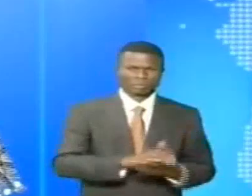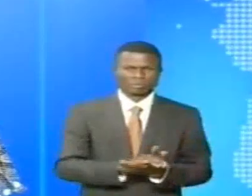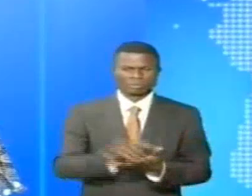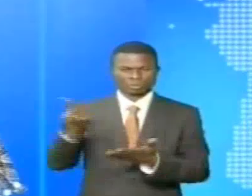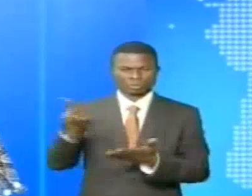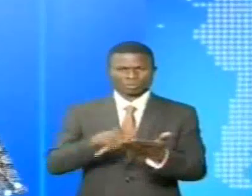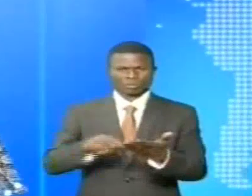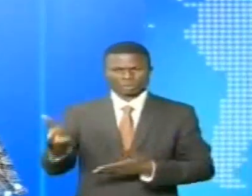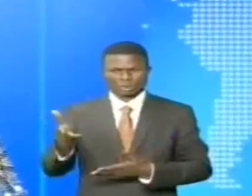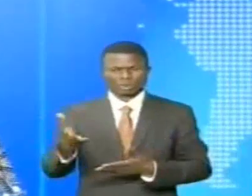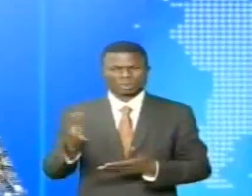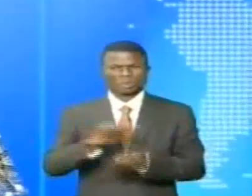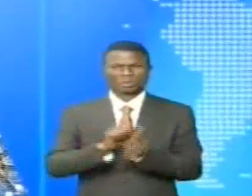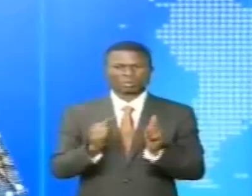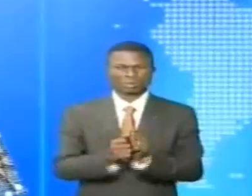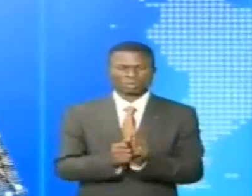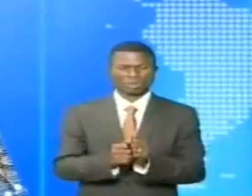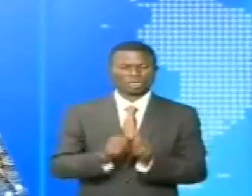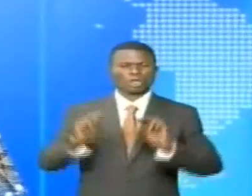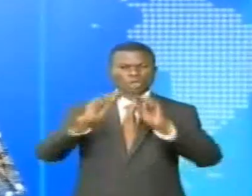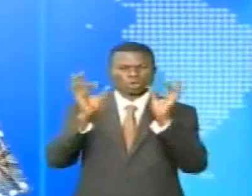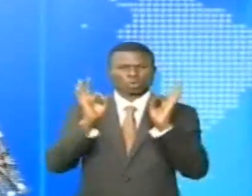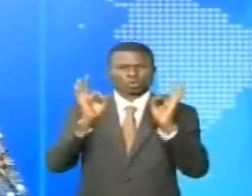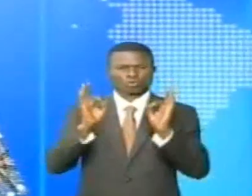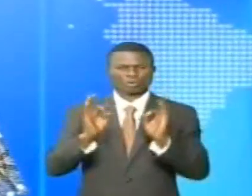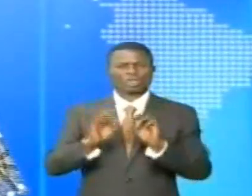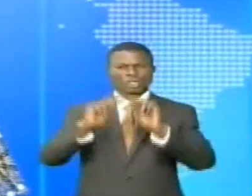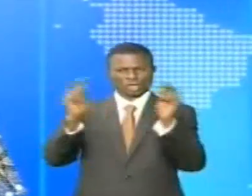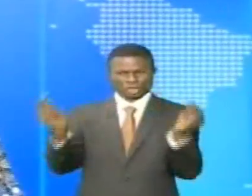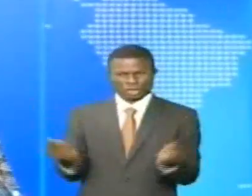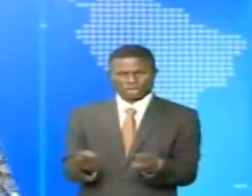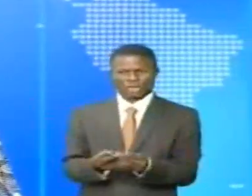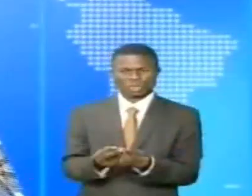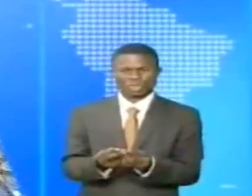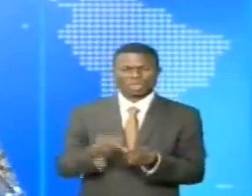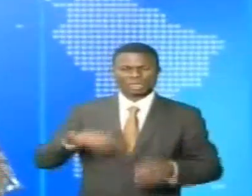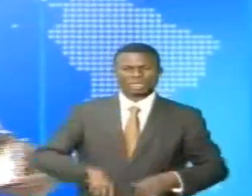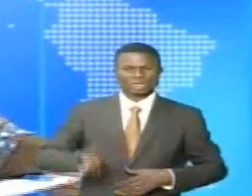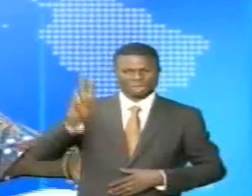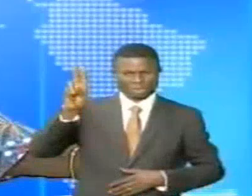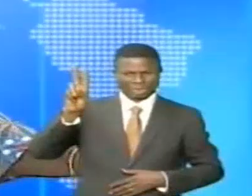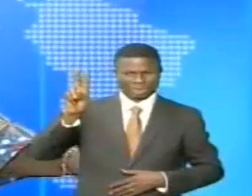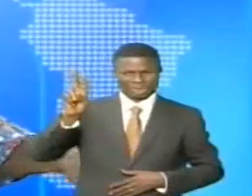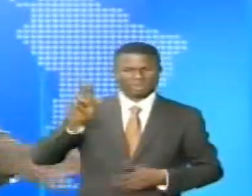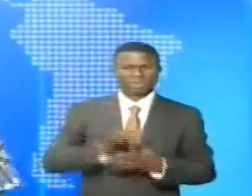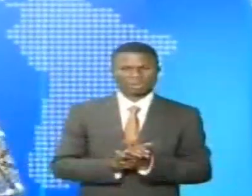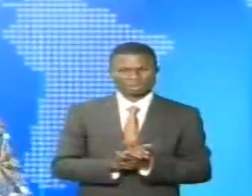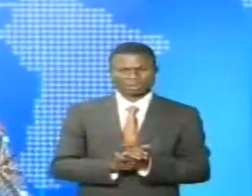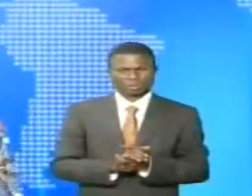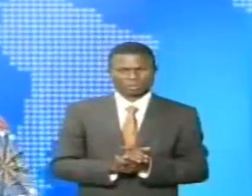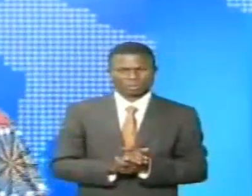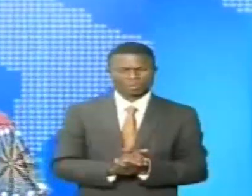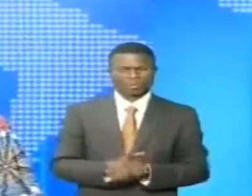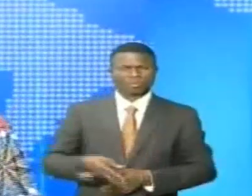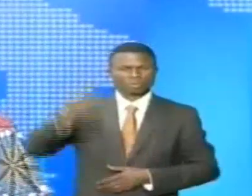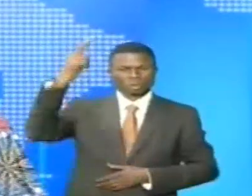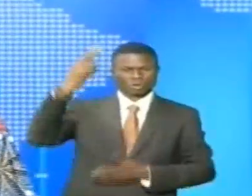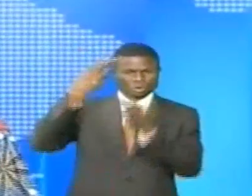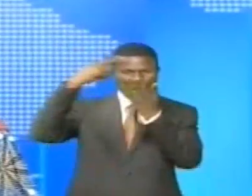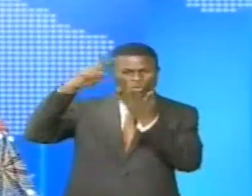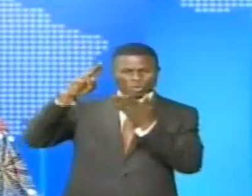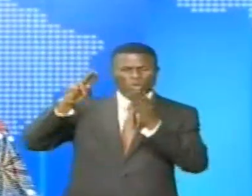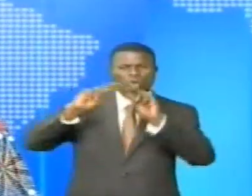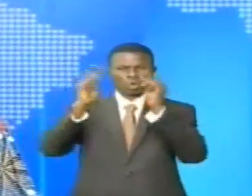il s'agissait de la nouvelle génération Tshisekedi et non Tshisekediste. La Haute Académie de la Société